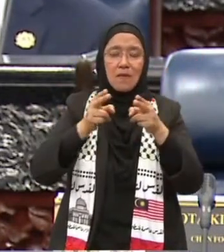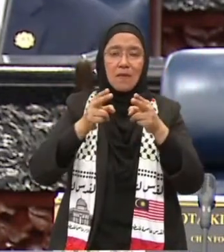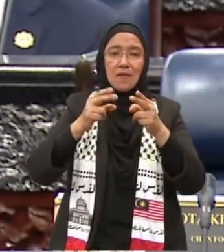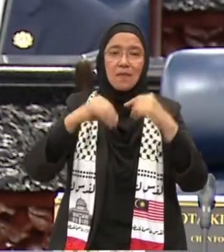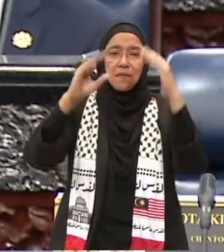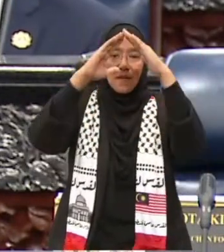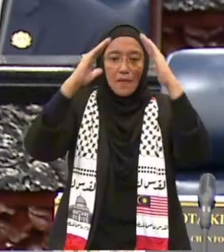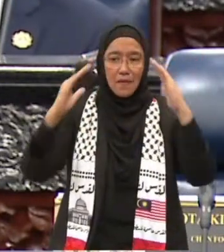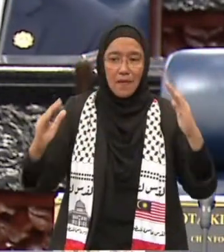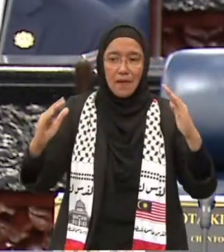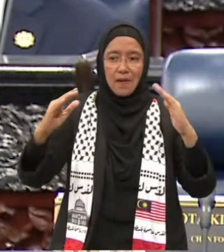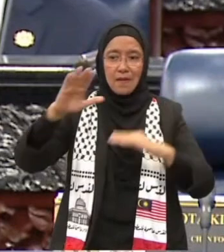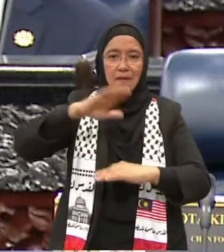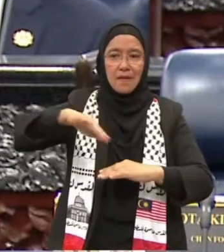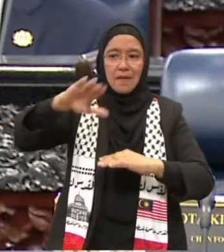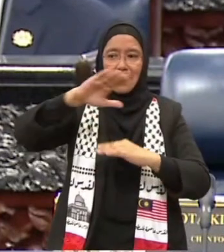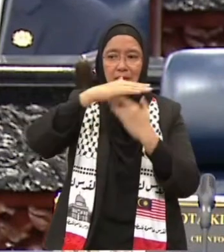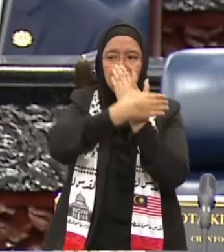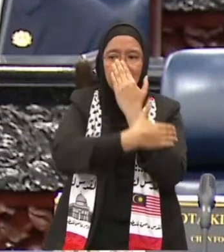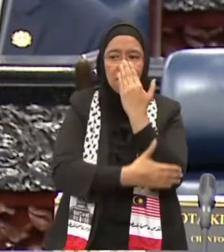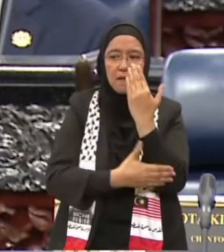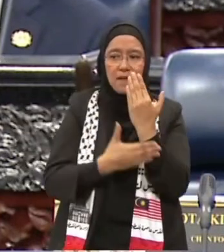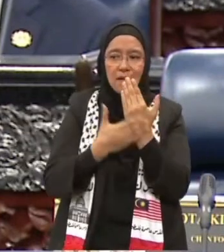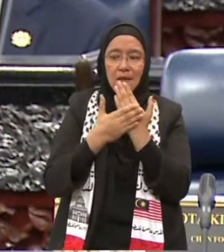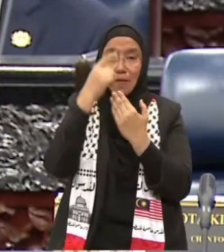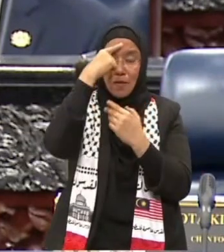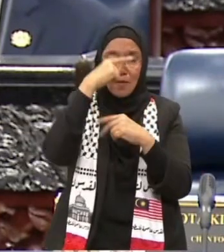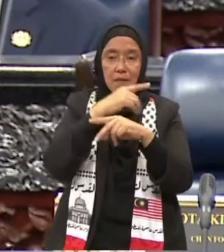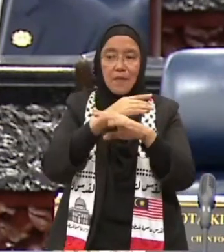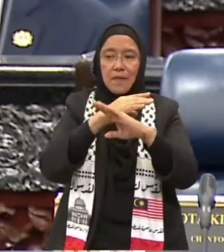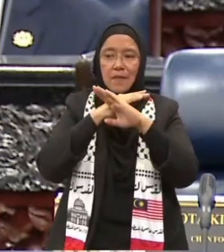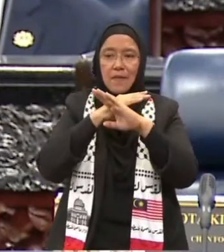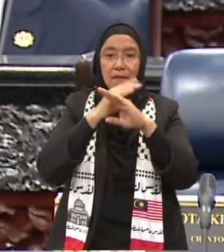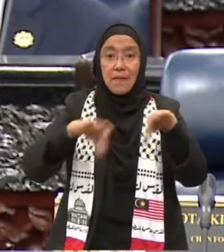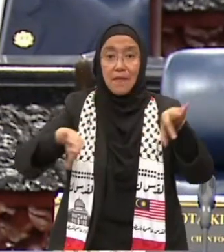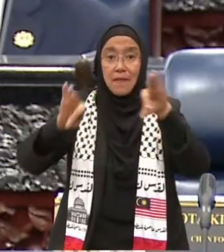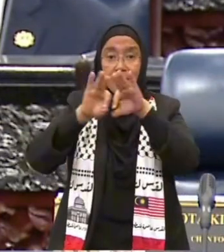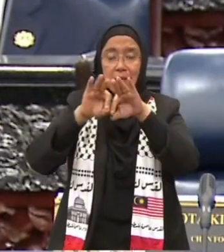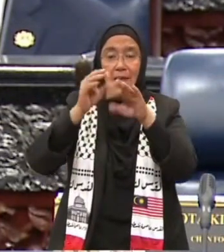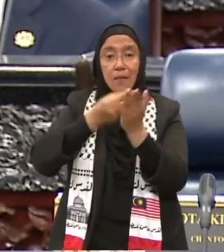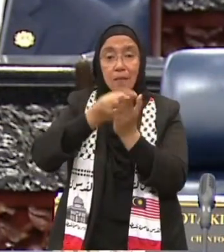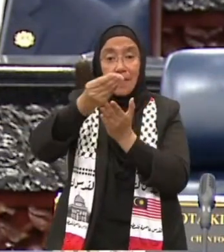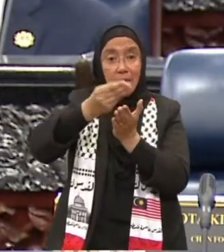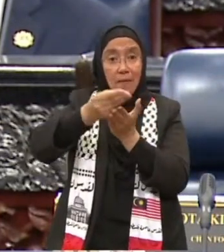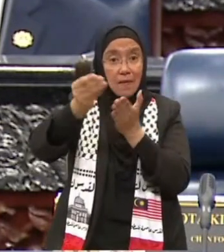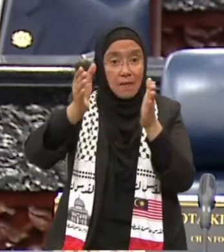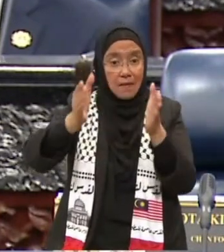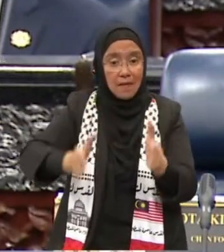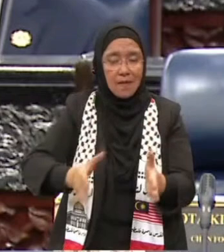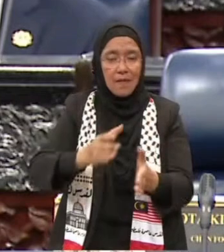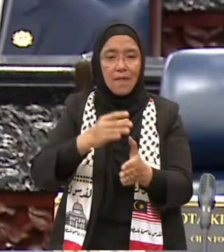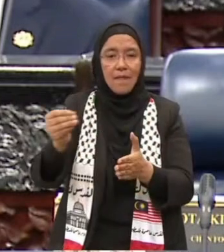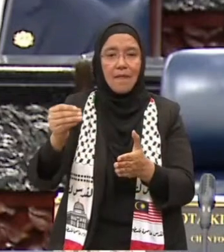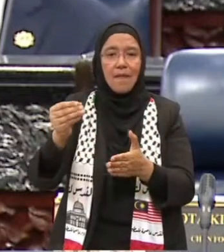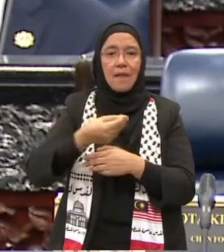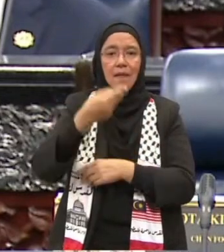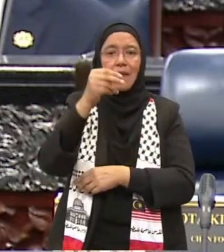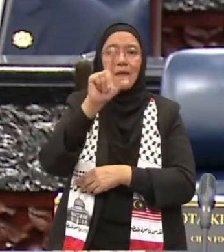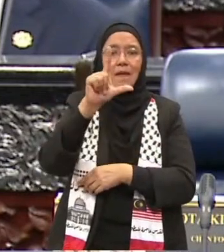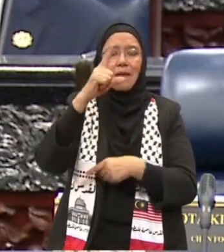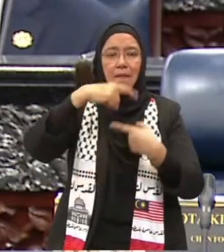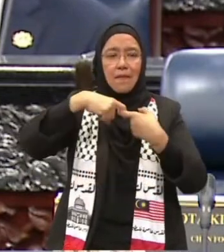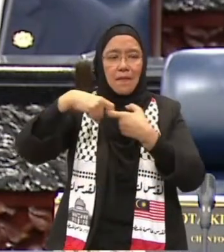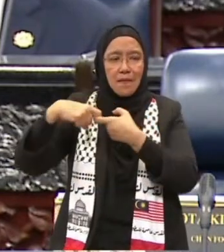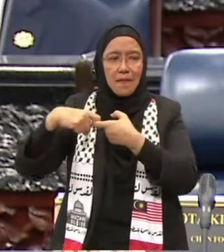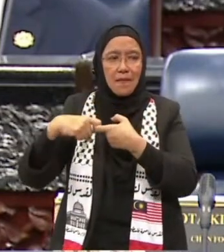Malaysia untuk melindungi kepentingan pembeli serta perkara-perkara berkaitan dengannya. Penguatkuasaan di bawah akta